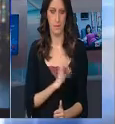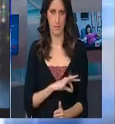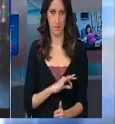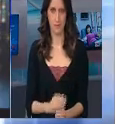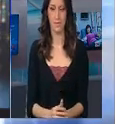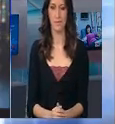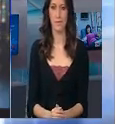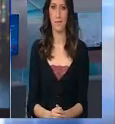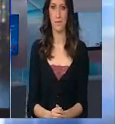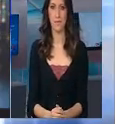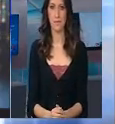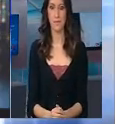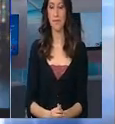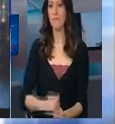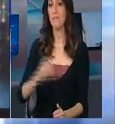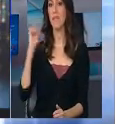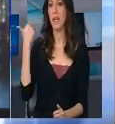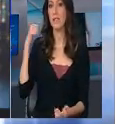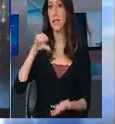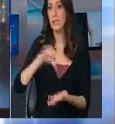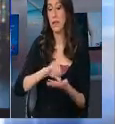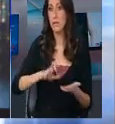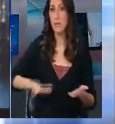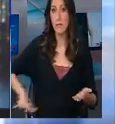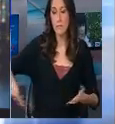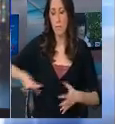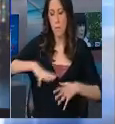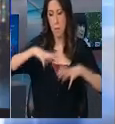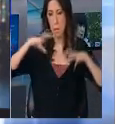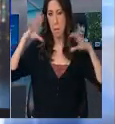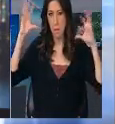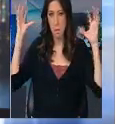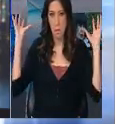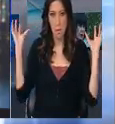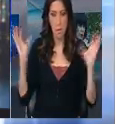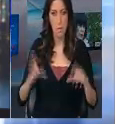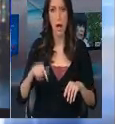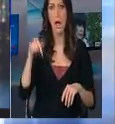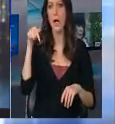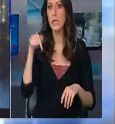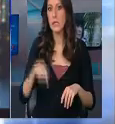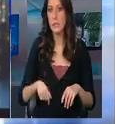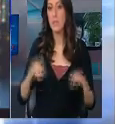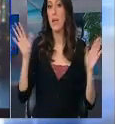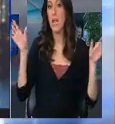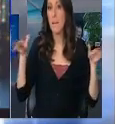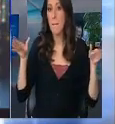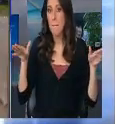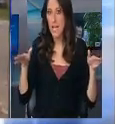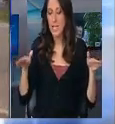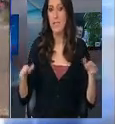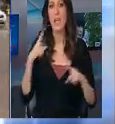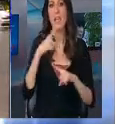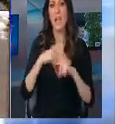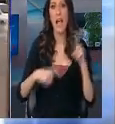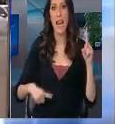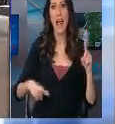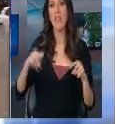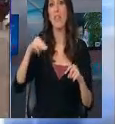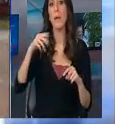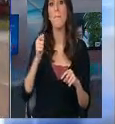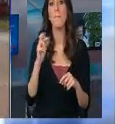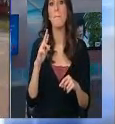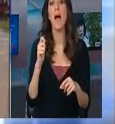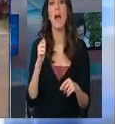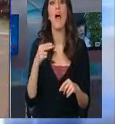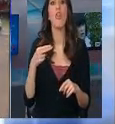Τις πληγές που άφησε πίσω της η σφοδρή καταιγίδα μετρούν οι κάτοικοι σε νότια προάστια Περιστέρη, Χαλάνδρη και Μαραθώνα. Εκατοντάδες σπίτια και καταστήματα πλημμύρισαν